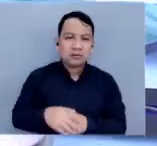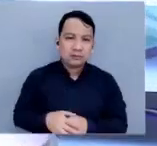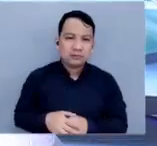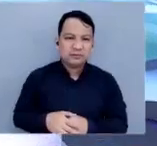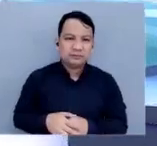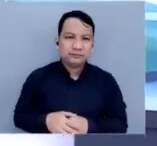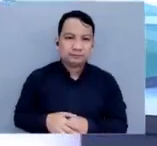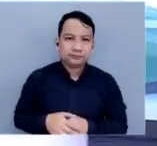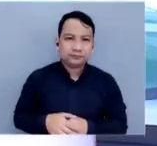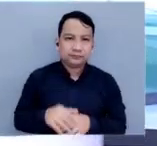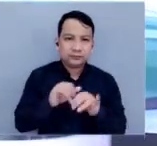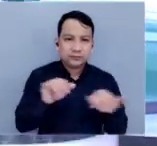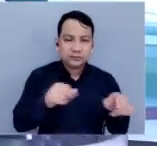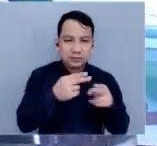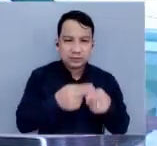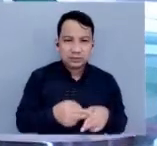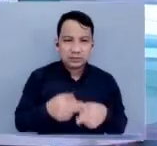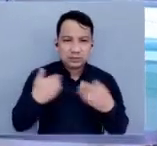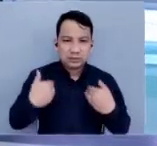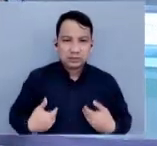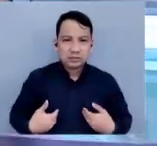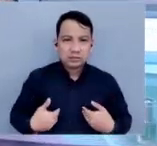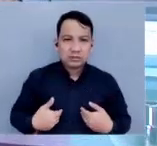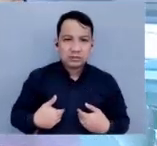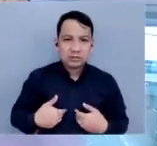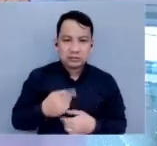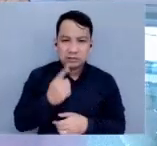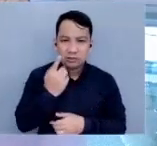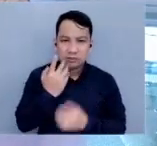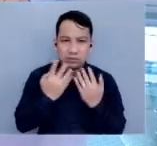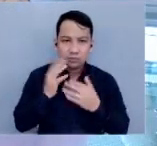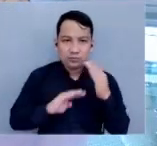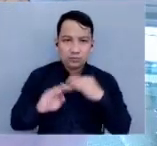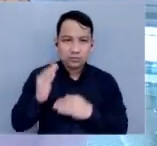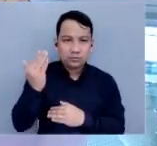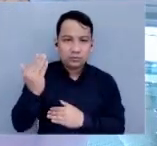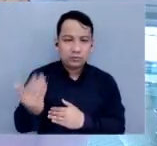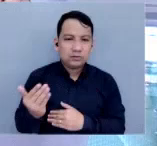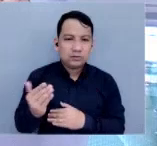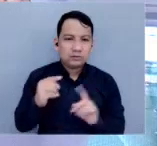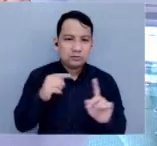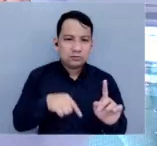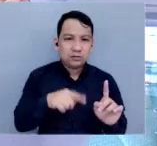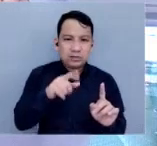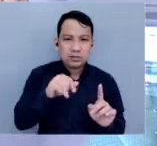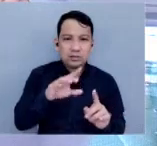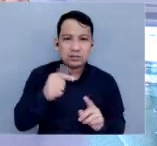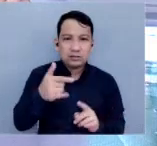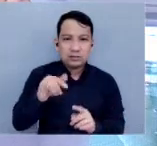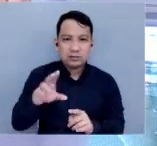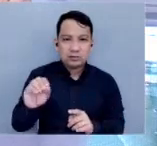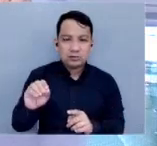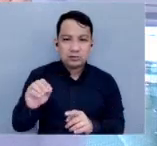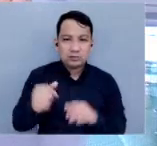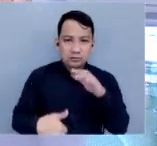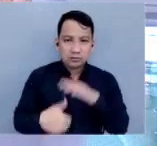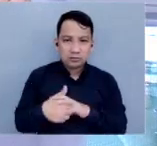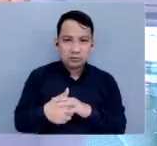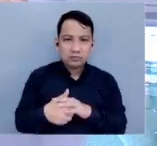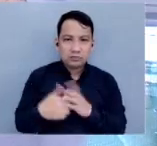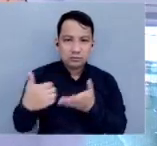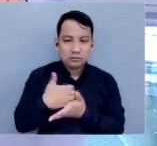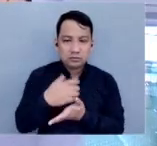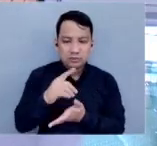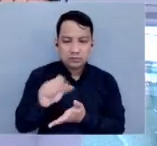kapangalan, kababayan at ka-birthday pa. Yan ang isa pang Alicial Guo na lumabas din sa database ng